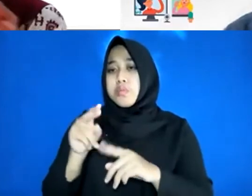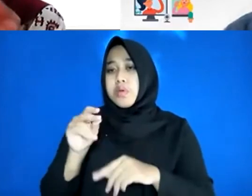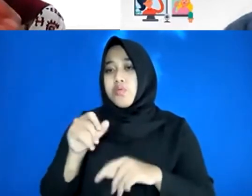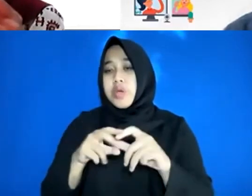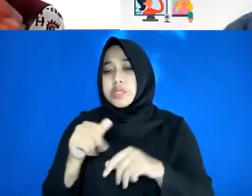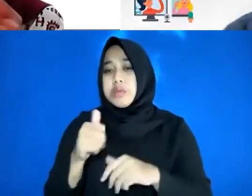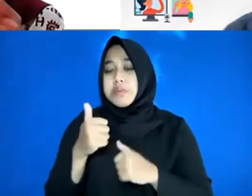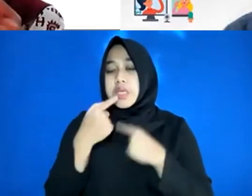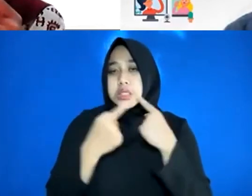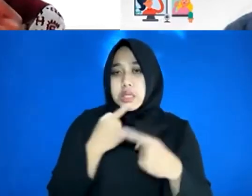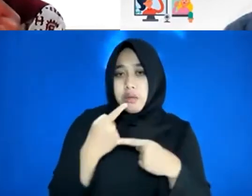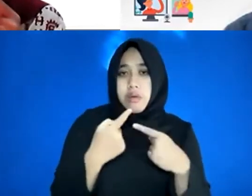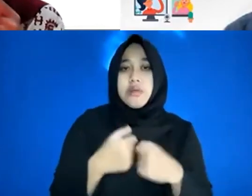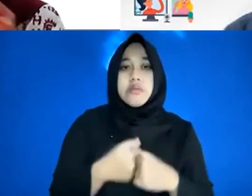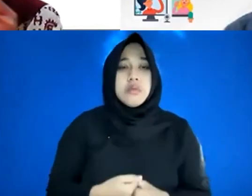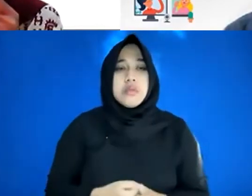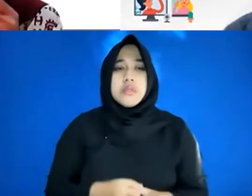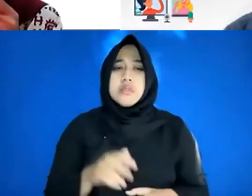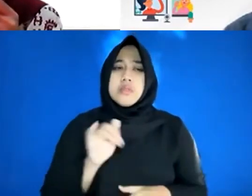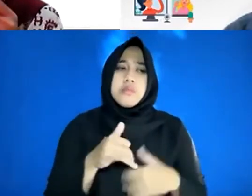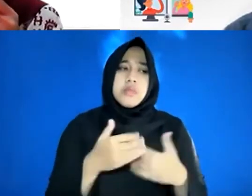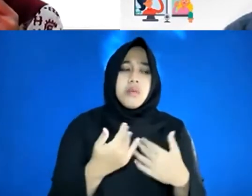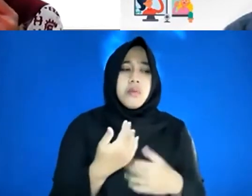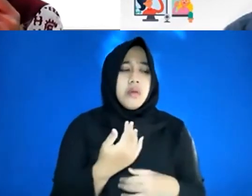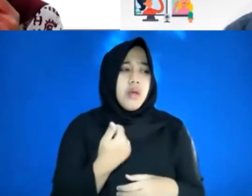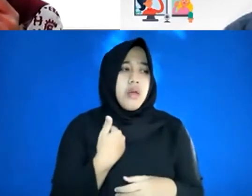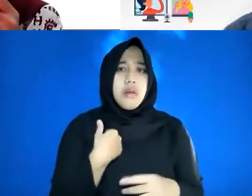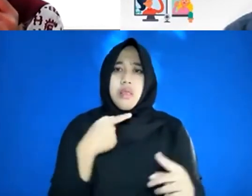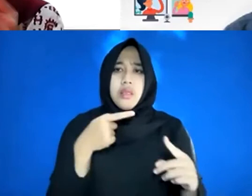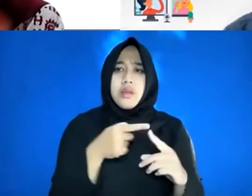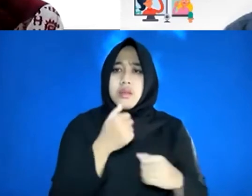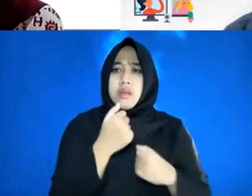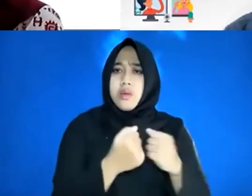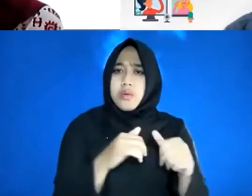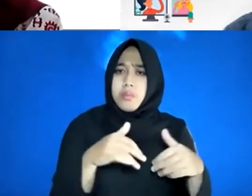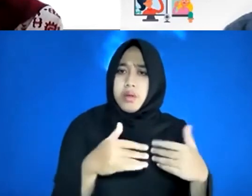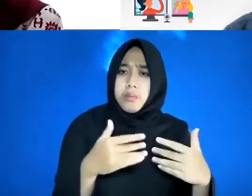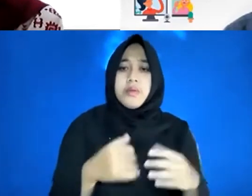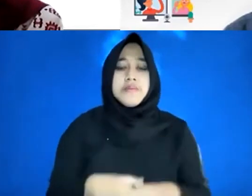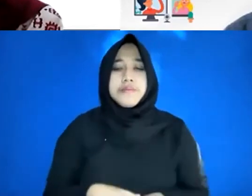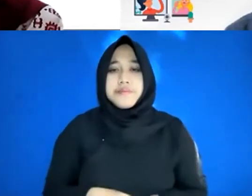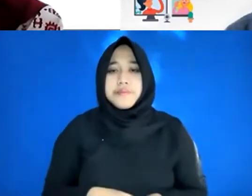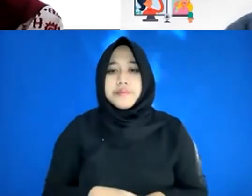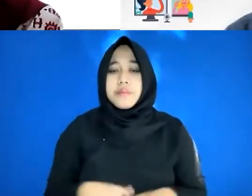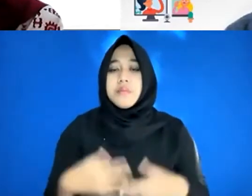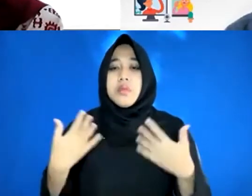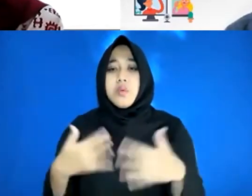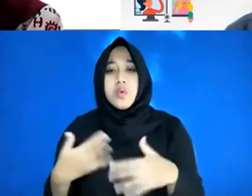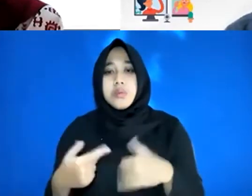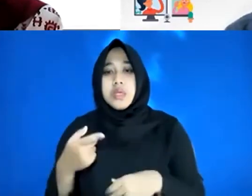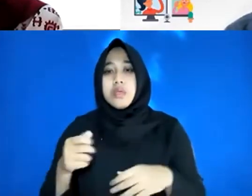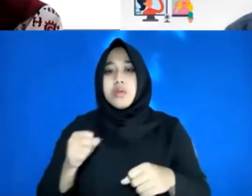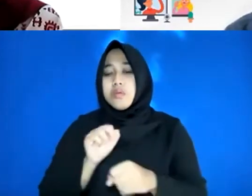untuk diceritakan dan juga seperti apa adaptasi yang dilakukan kemudian gitu. Ya Mbak, luar biasa. Ini pandemi